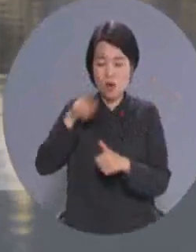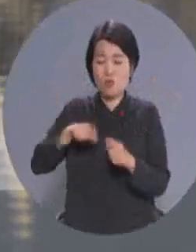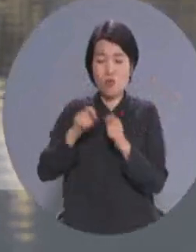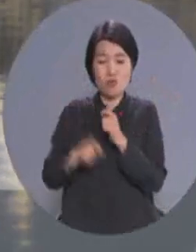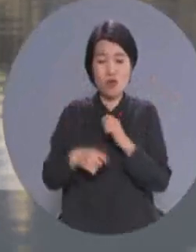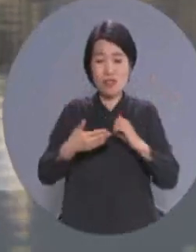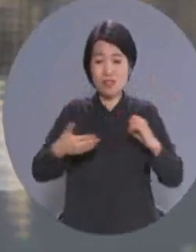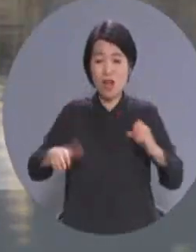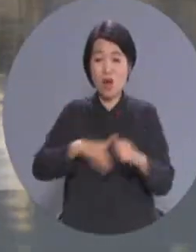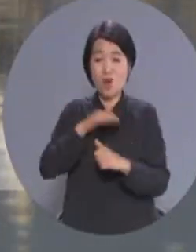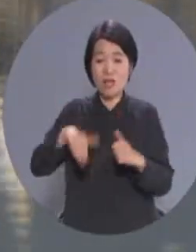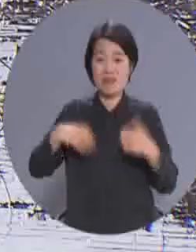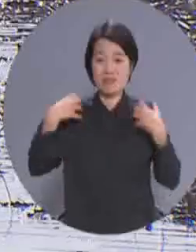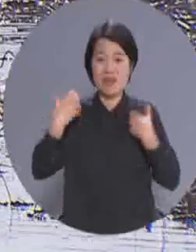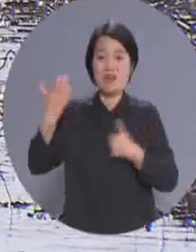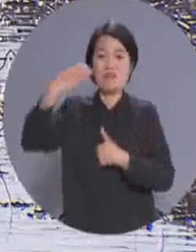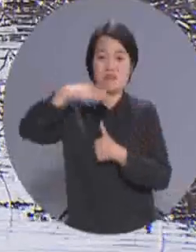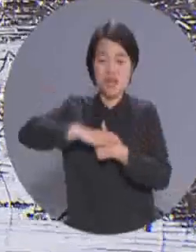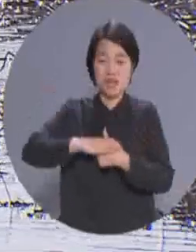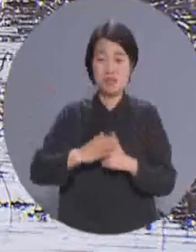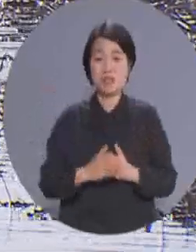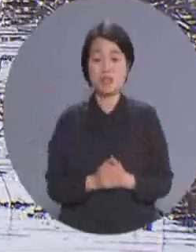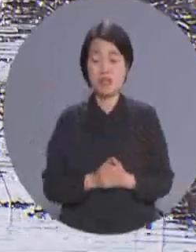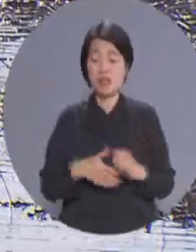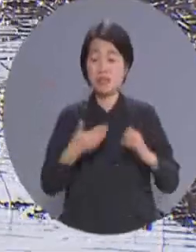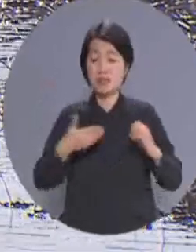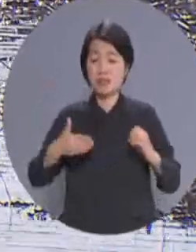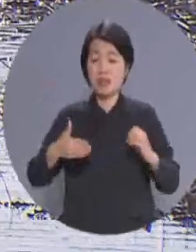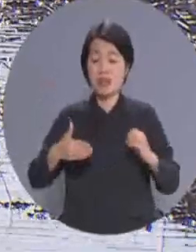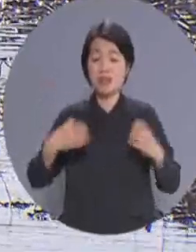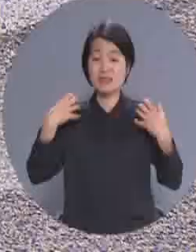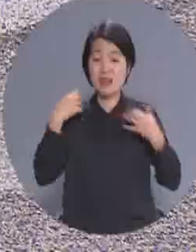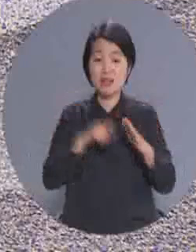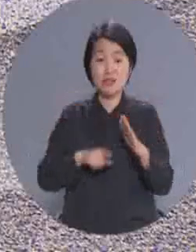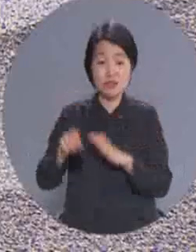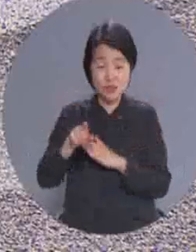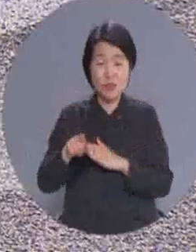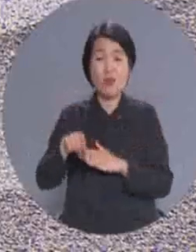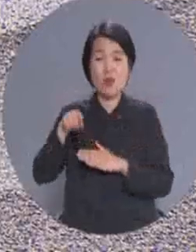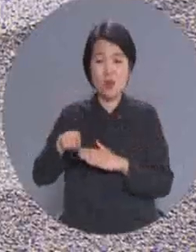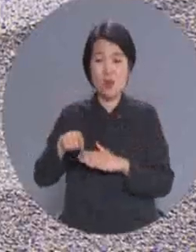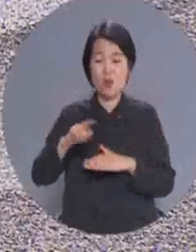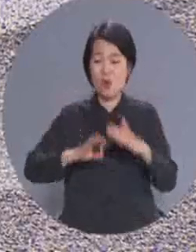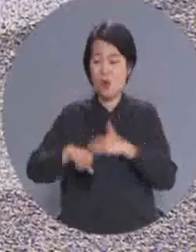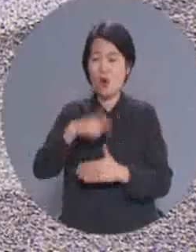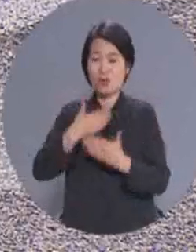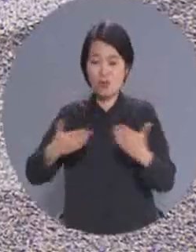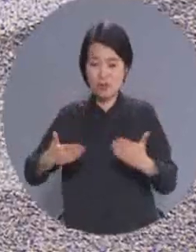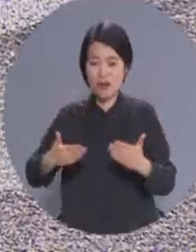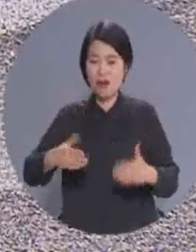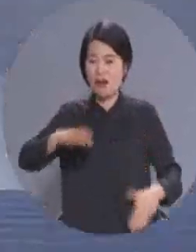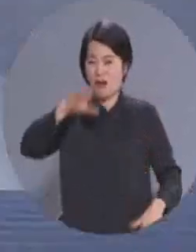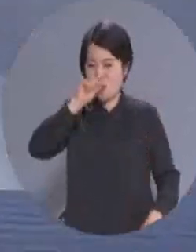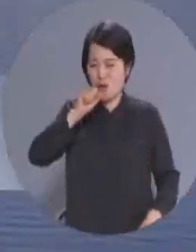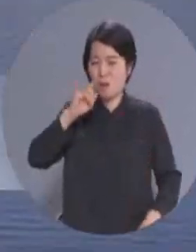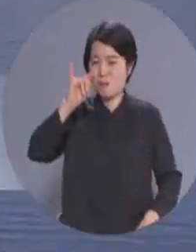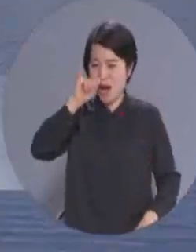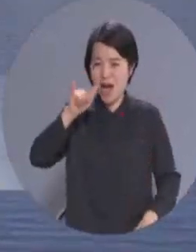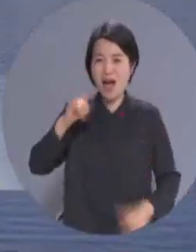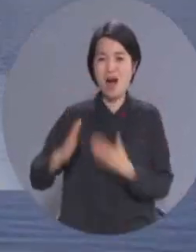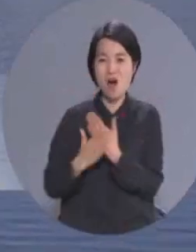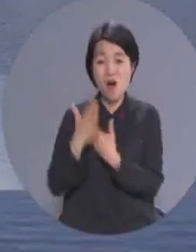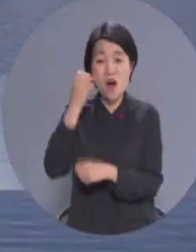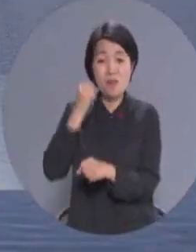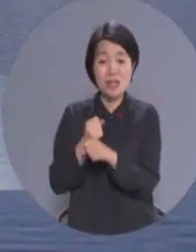유역 환경청 이관됩니다 영산강청 주도로 주인되는 국가하천 동천 명품하천 초성 사업은 오는